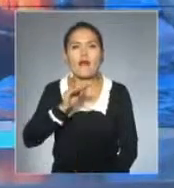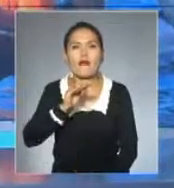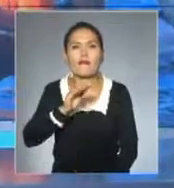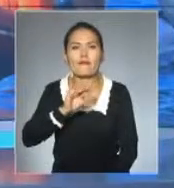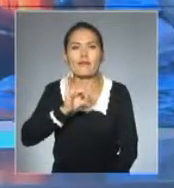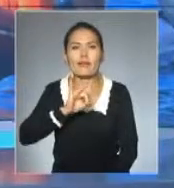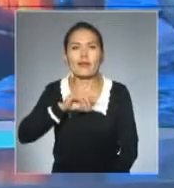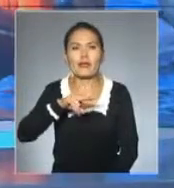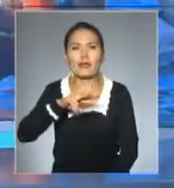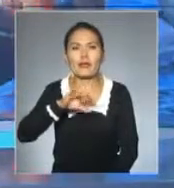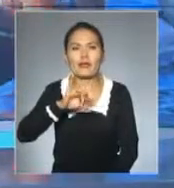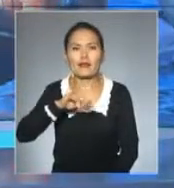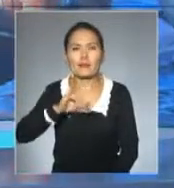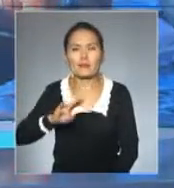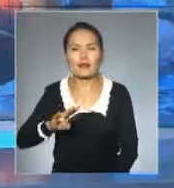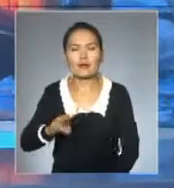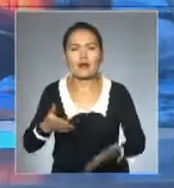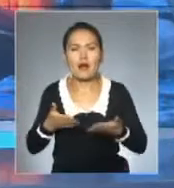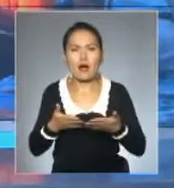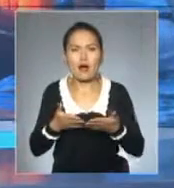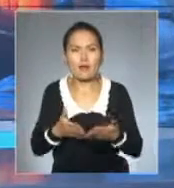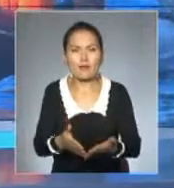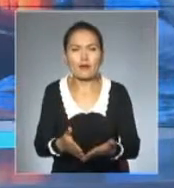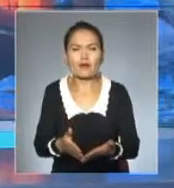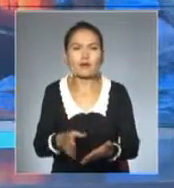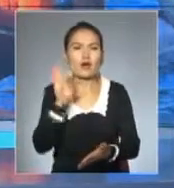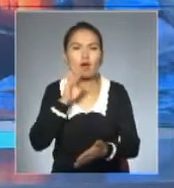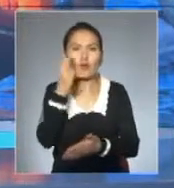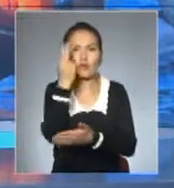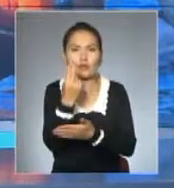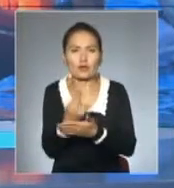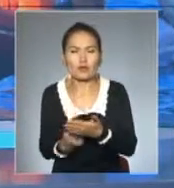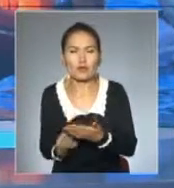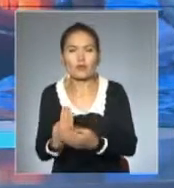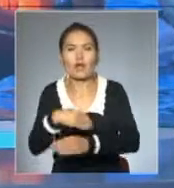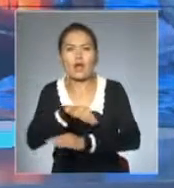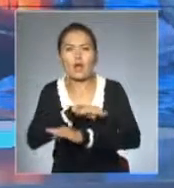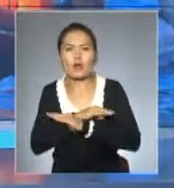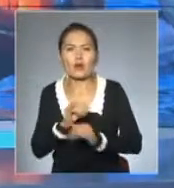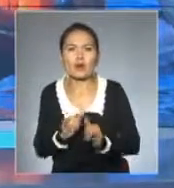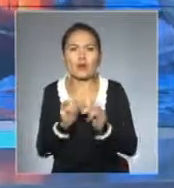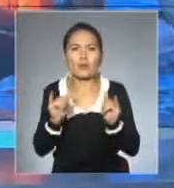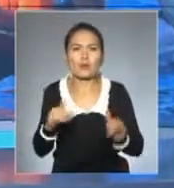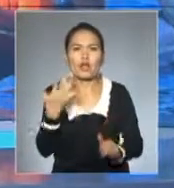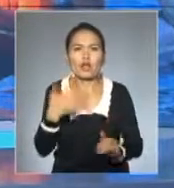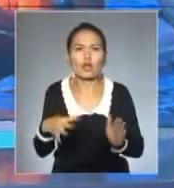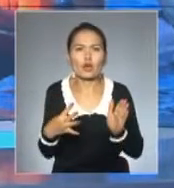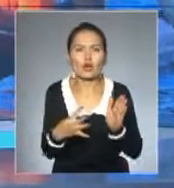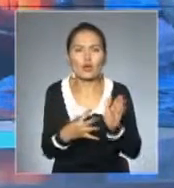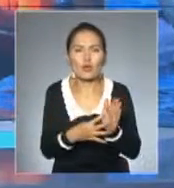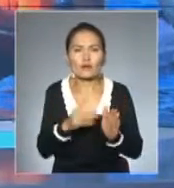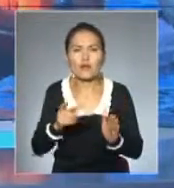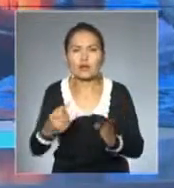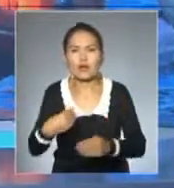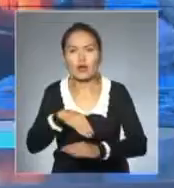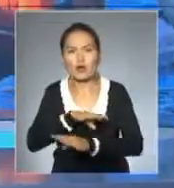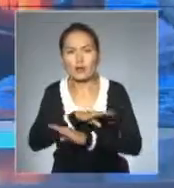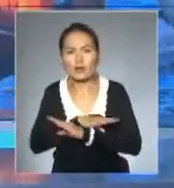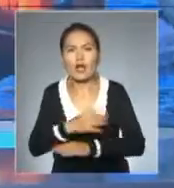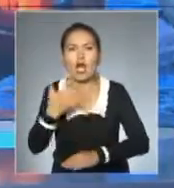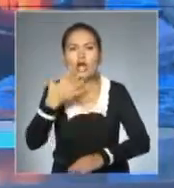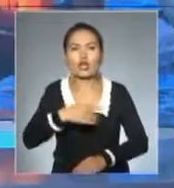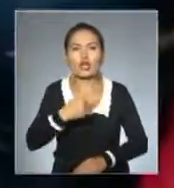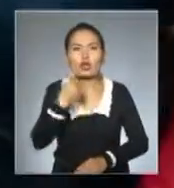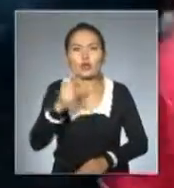Жаһан жаңалықтары. Филиппинде паром апаты құрбандарының саны тағы артты. Соңғы мәліметтер бойынша 59 адам көз жұмған. Бұған дейін